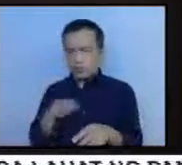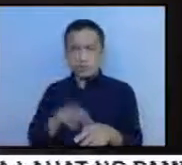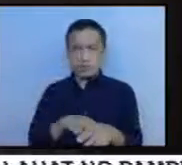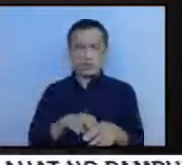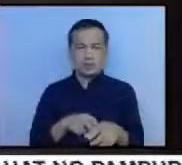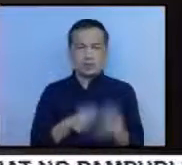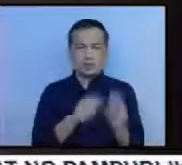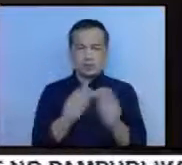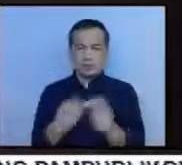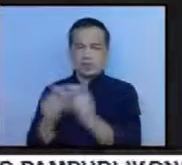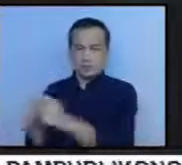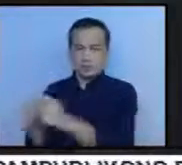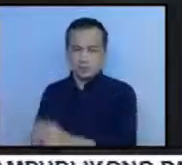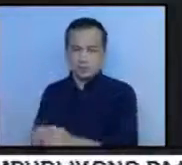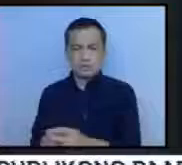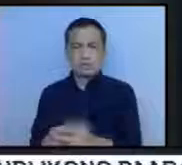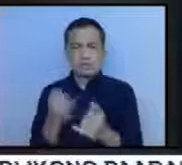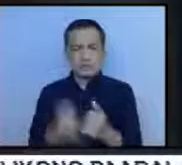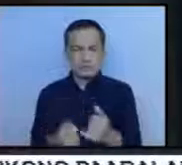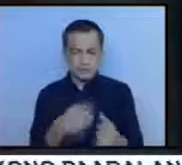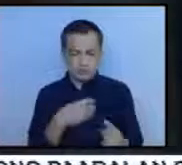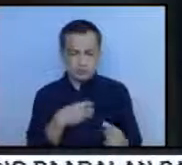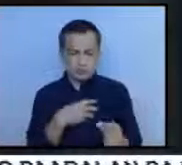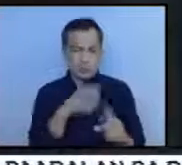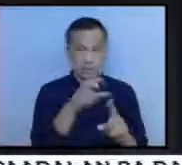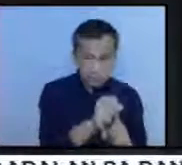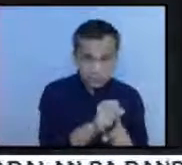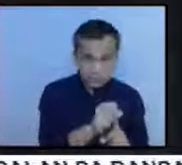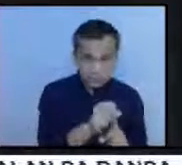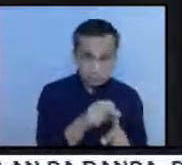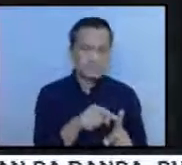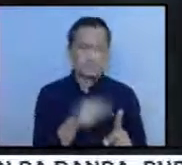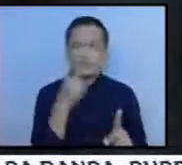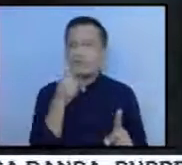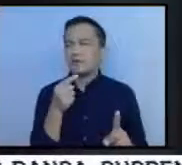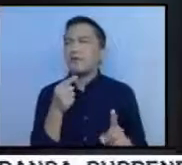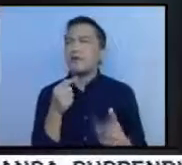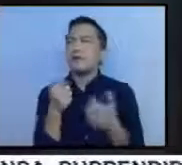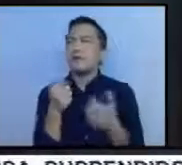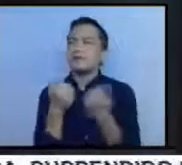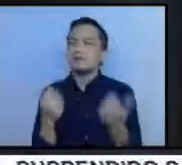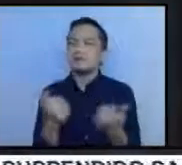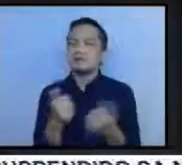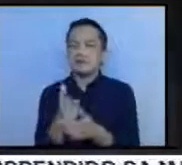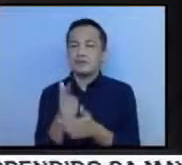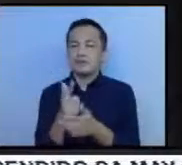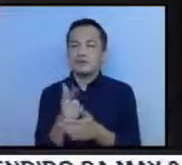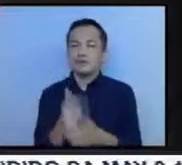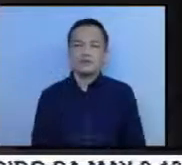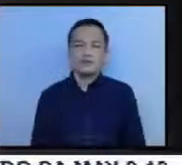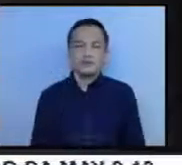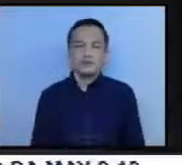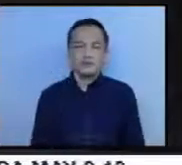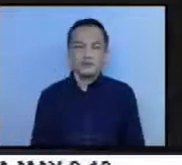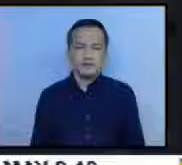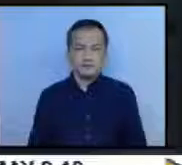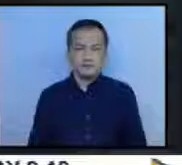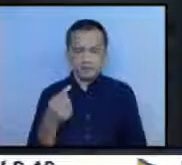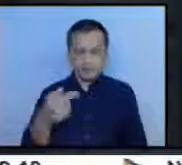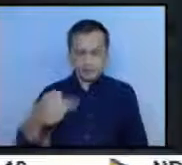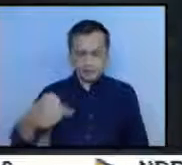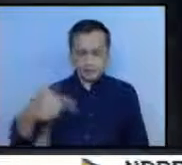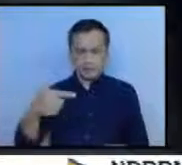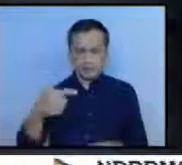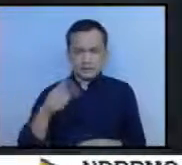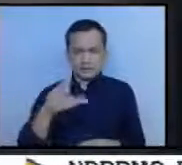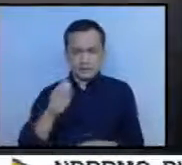sa natunto ng mga otoridad. Giit ng lalaki, aksidente lang na pumutok ang baril. At una siyang nabaril sa hita. Dagdag